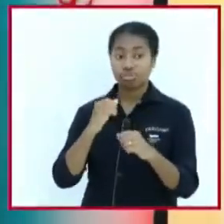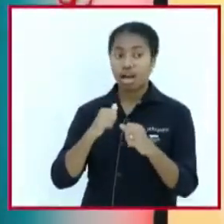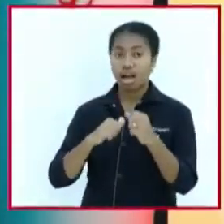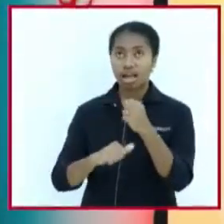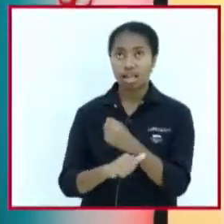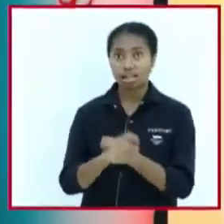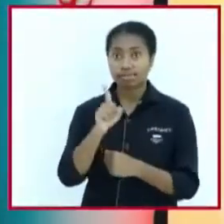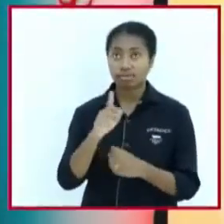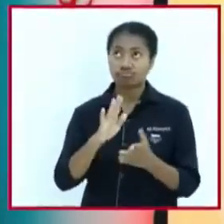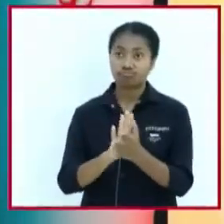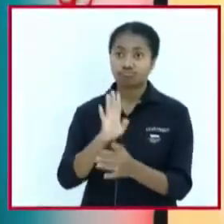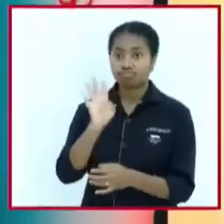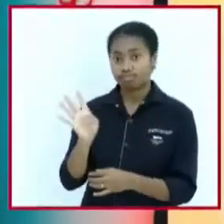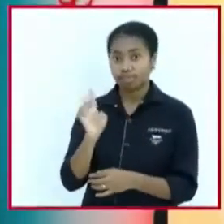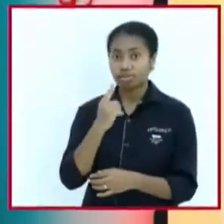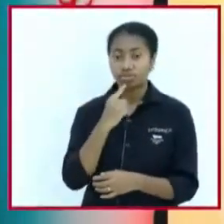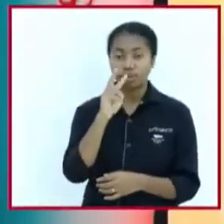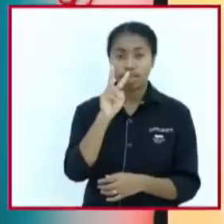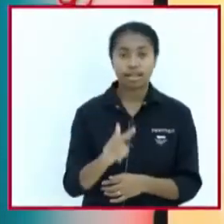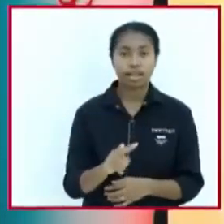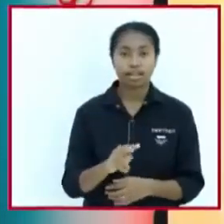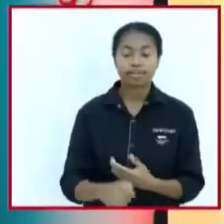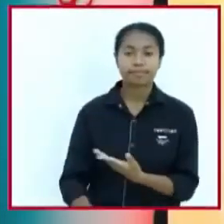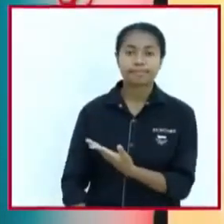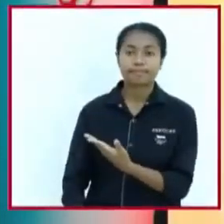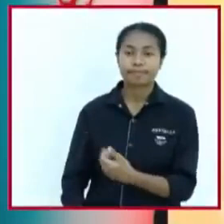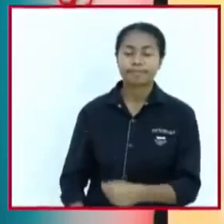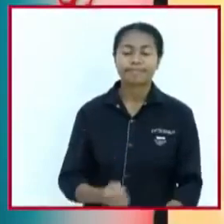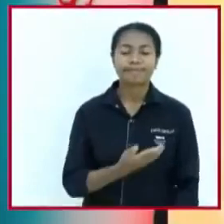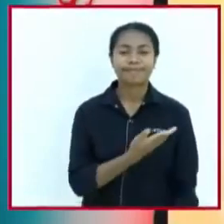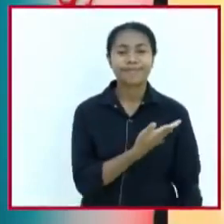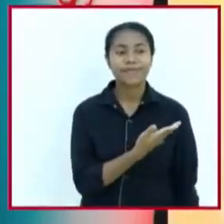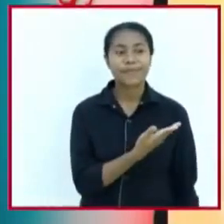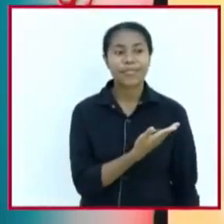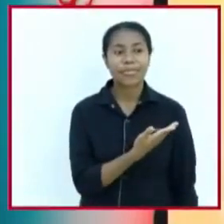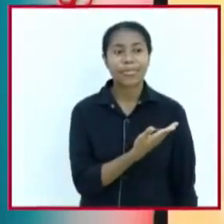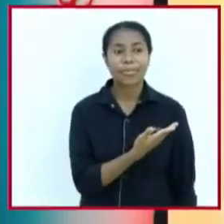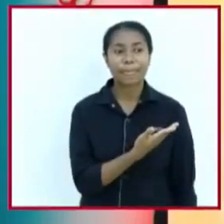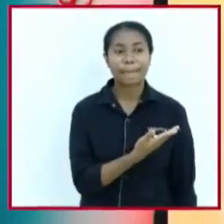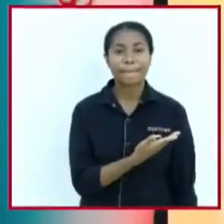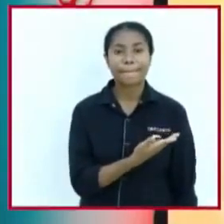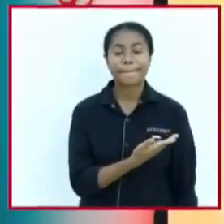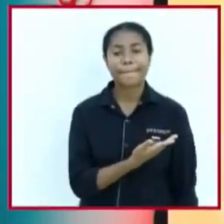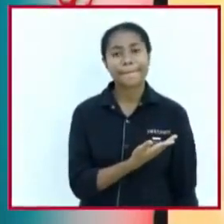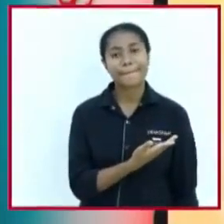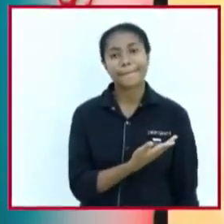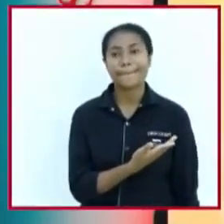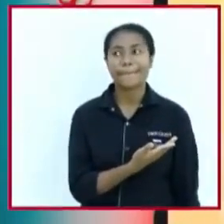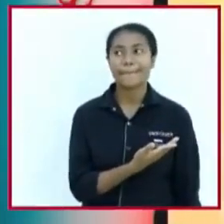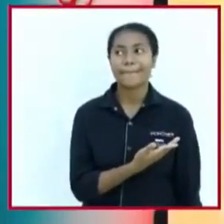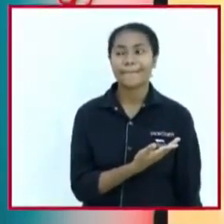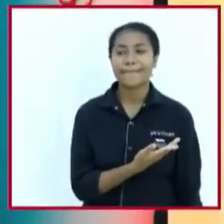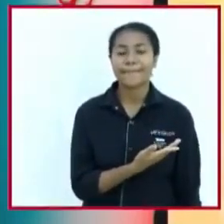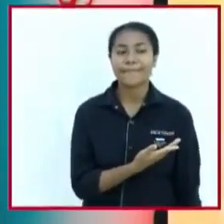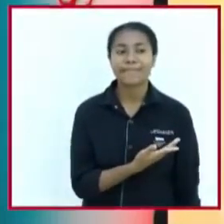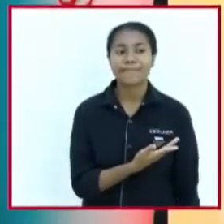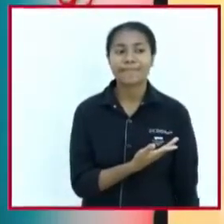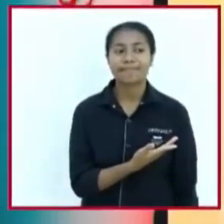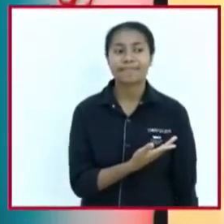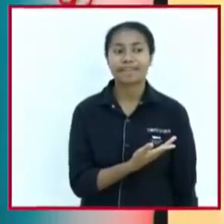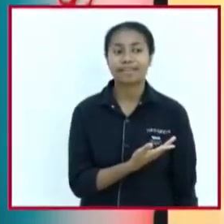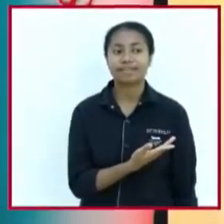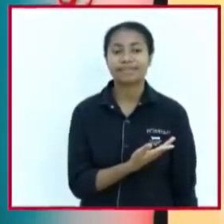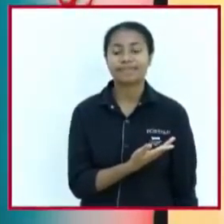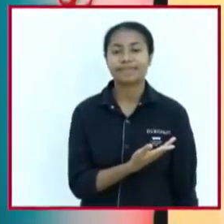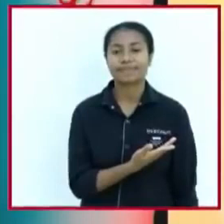terdapat bayangan saja dari keselamatan yang akan datang dan bukan hakikat dari keselamatan tersendiri karena itu dengan korban yang